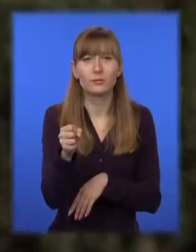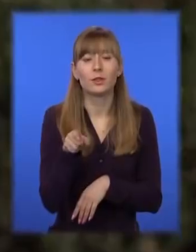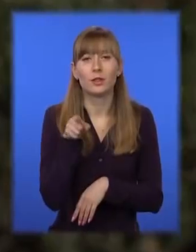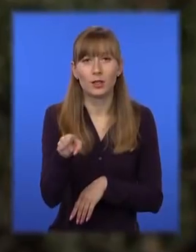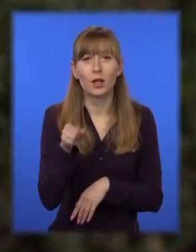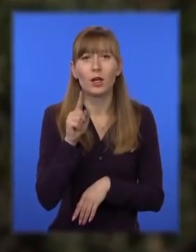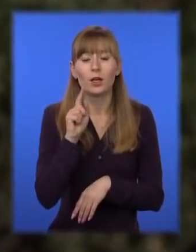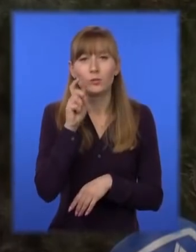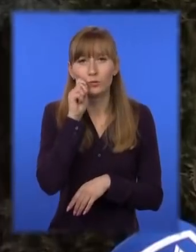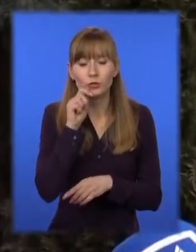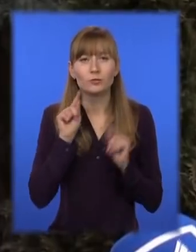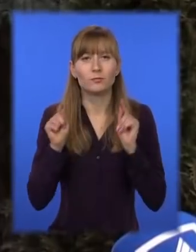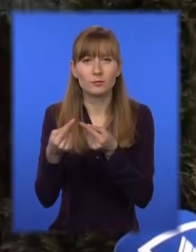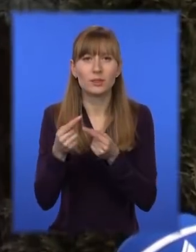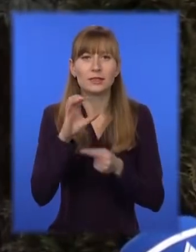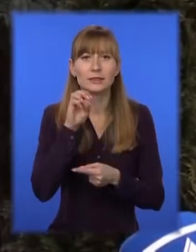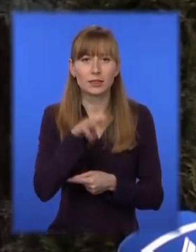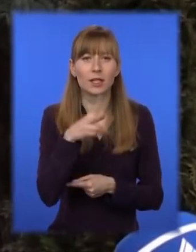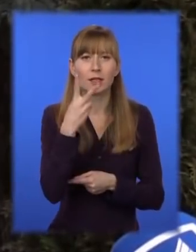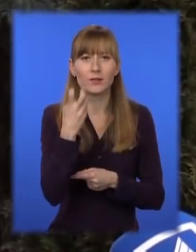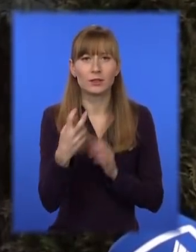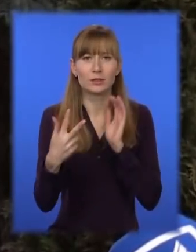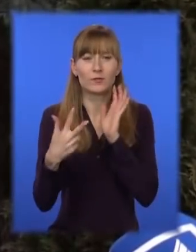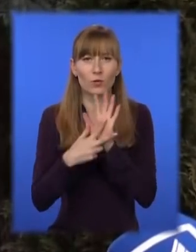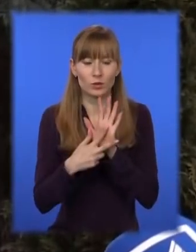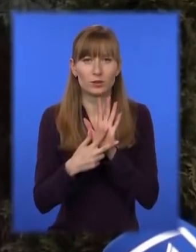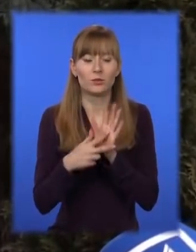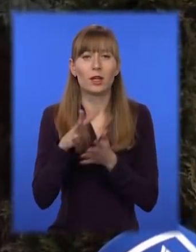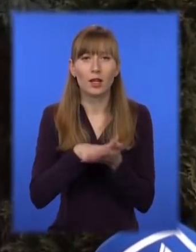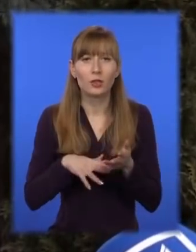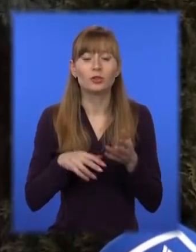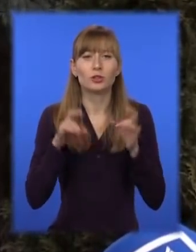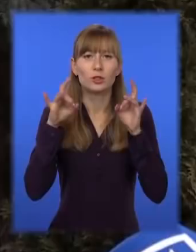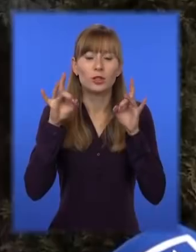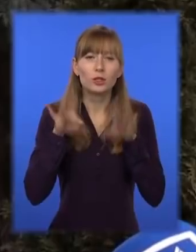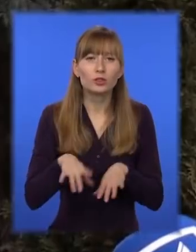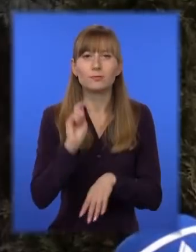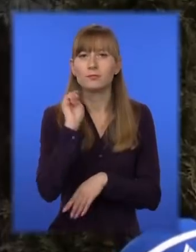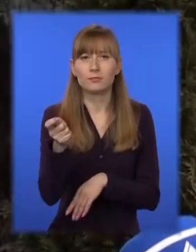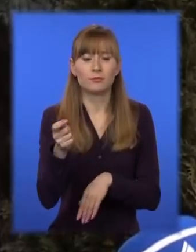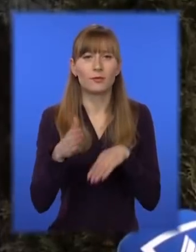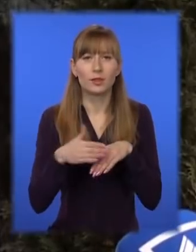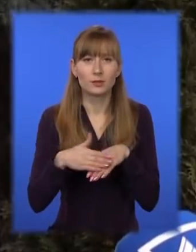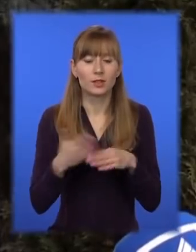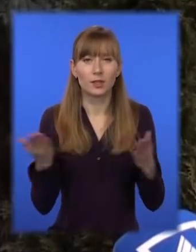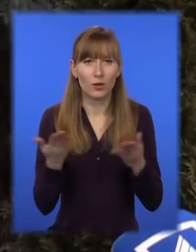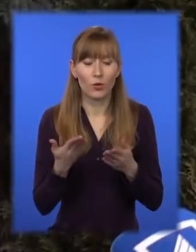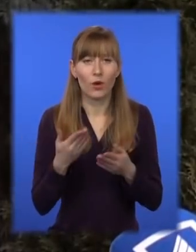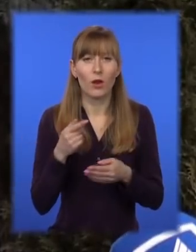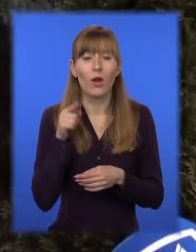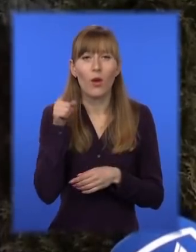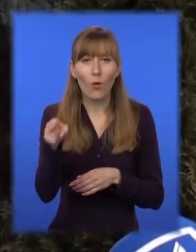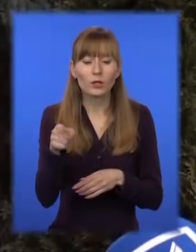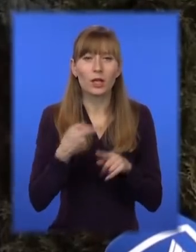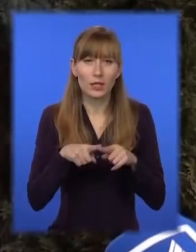зловмисника. Чоловіка затримано в порядку статті 208 КПК України та вирішується питання щодо обрання йому запобіжного заходу. А в його